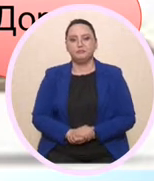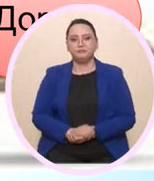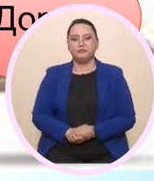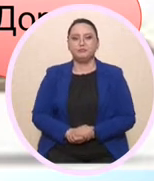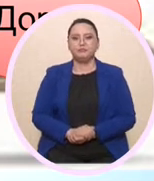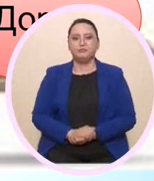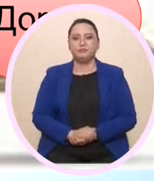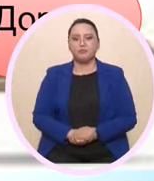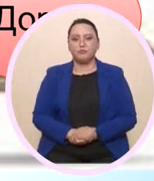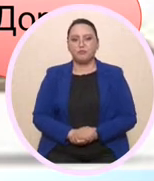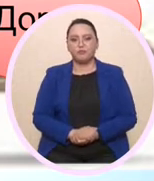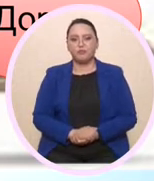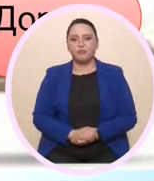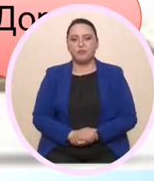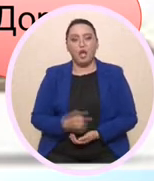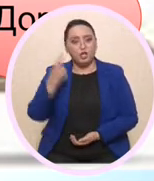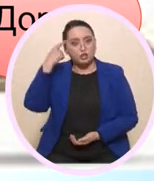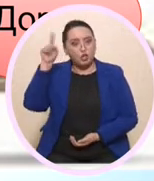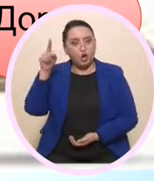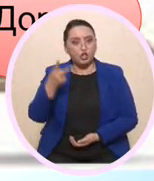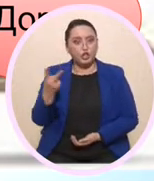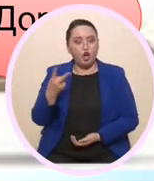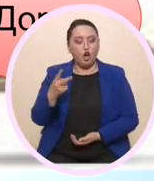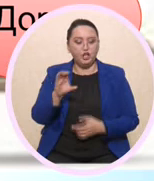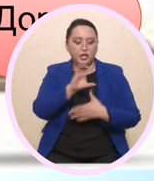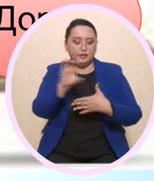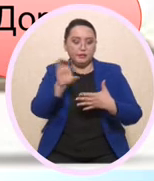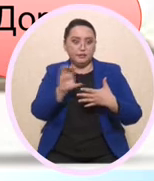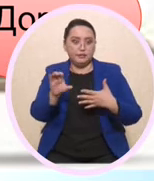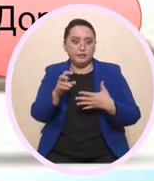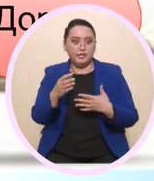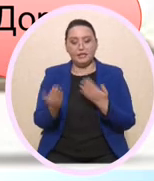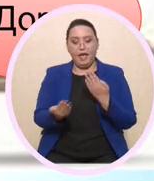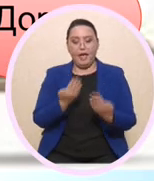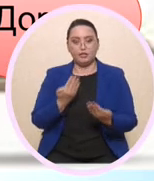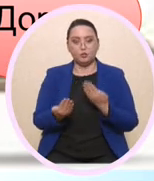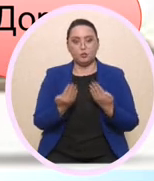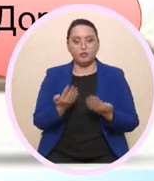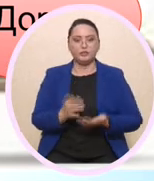За зохиолын энэ хоёр хэсгээс аваад үзэх юм бол